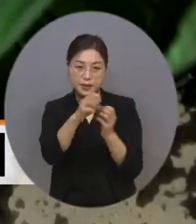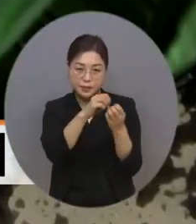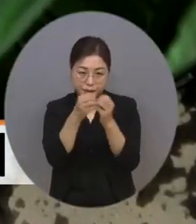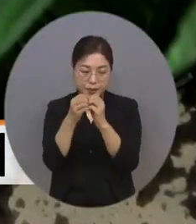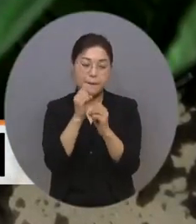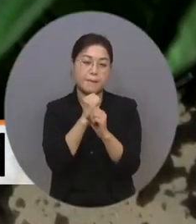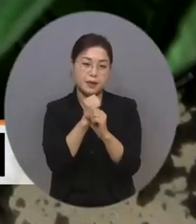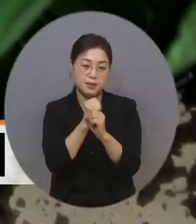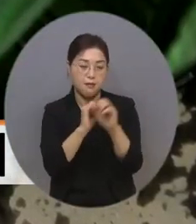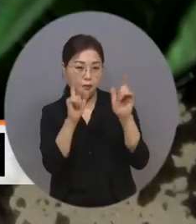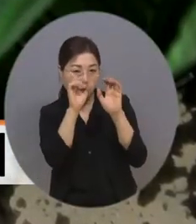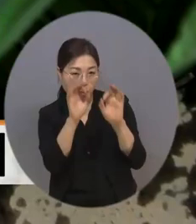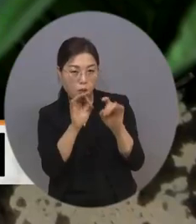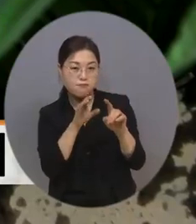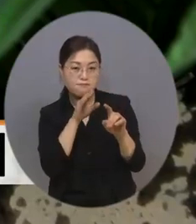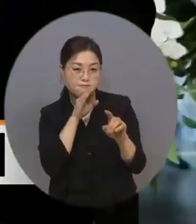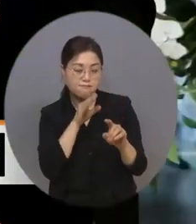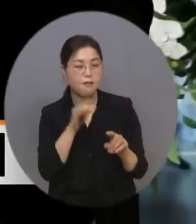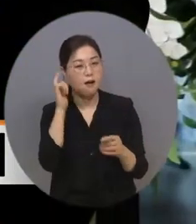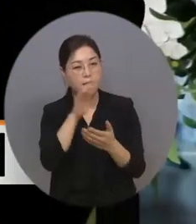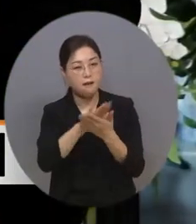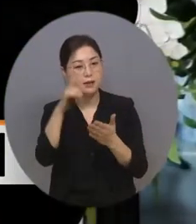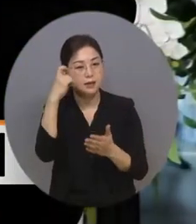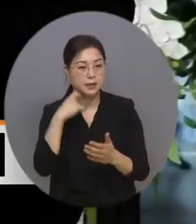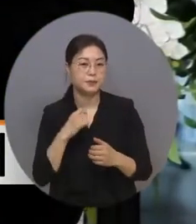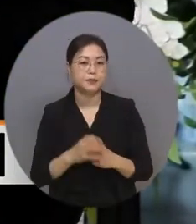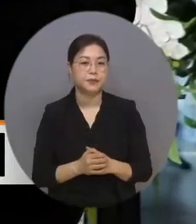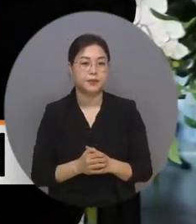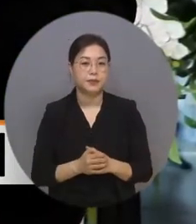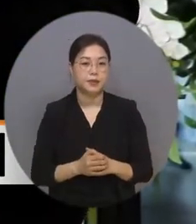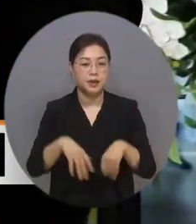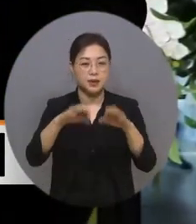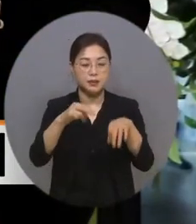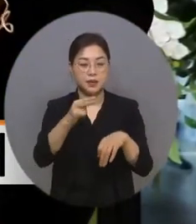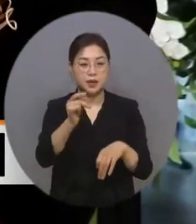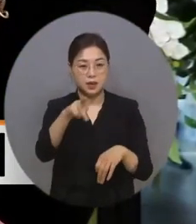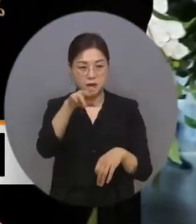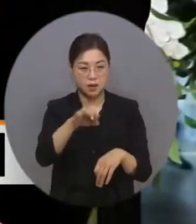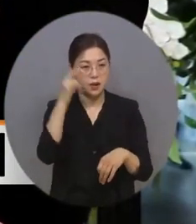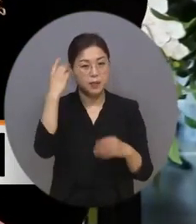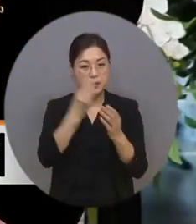가득해 인상적입니다. 모두 김다경